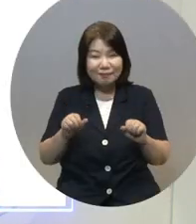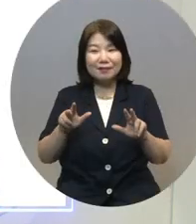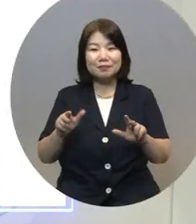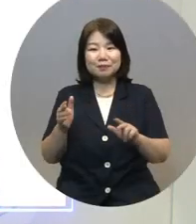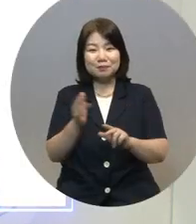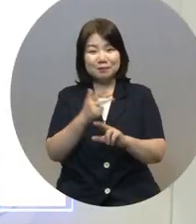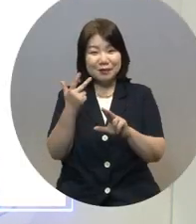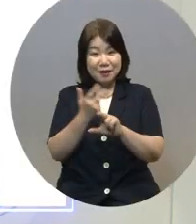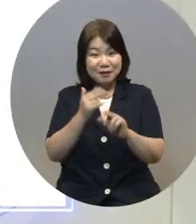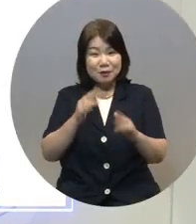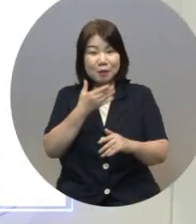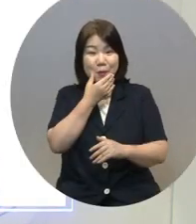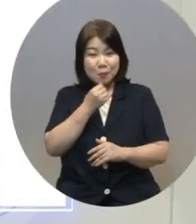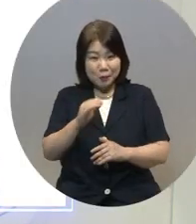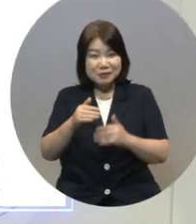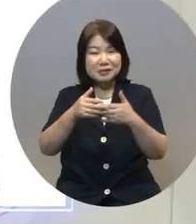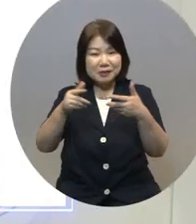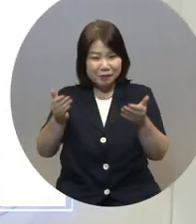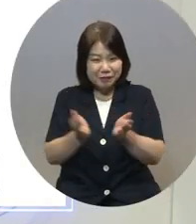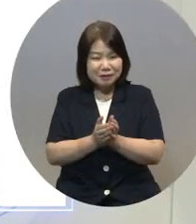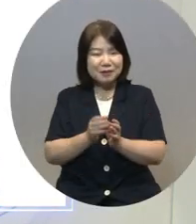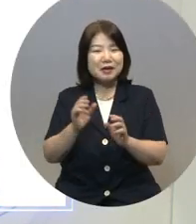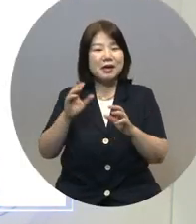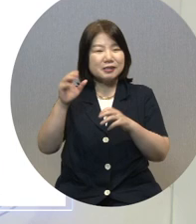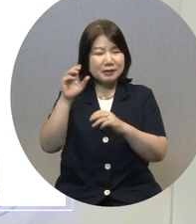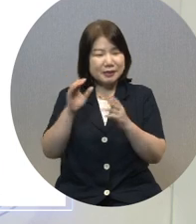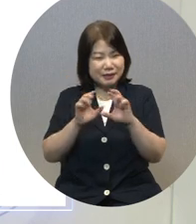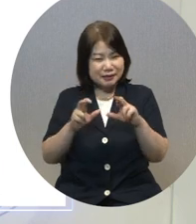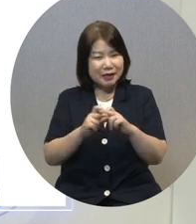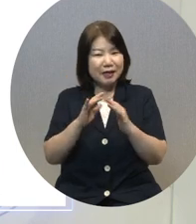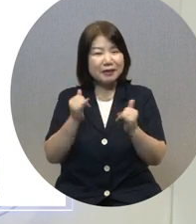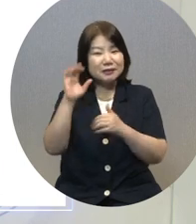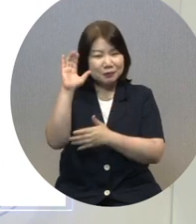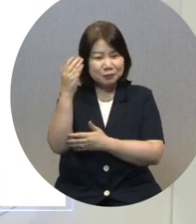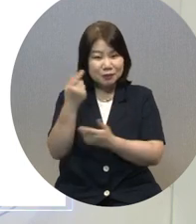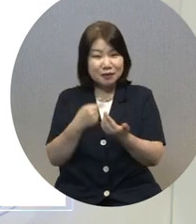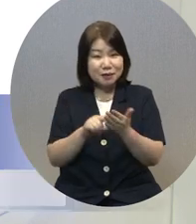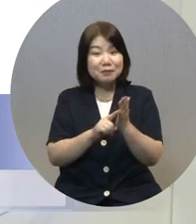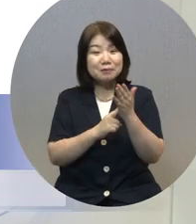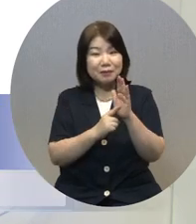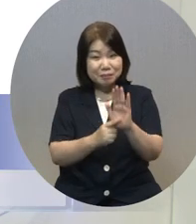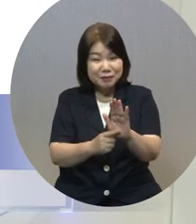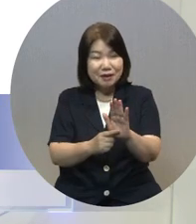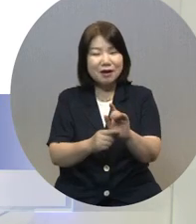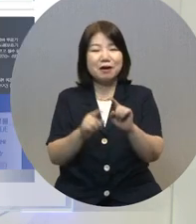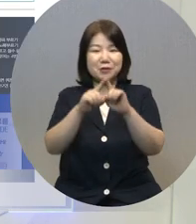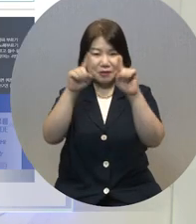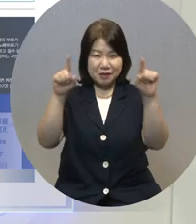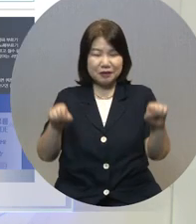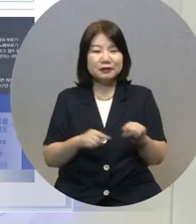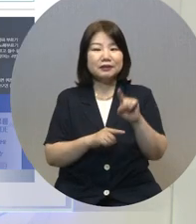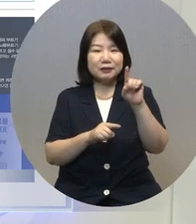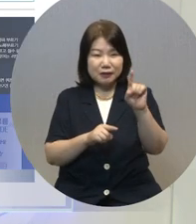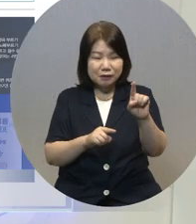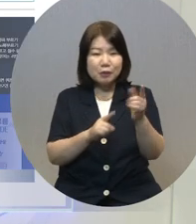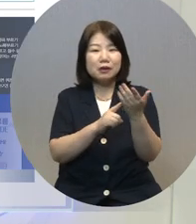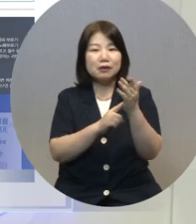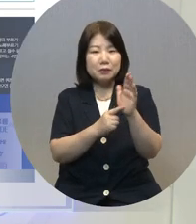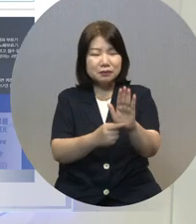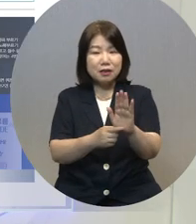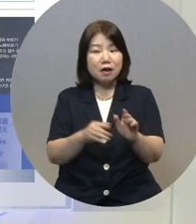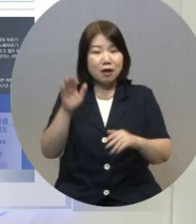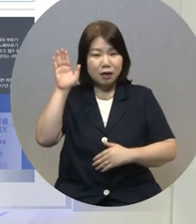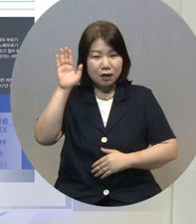안녕하세요 지금부터 한 주간의 복지의 소식을 장애인 신문과 함께 만나봅니다 먼저 장애인 신문 1면입니다